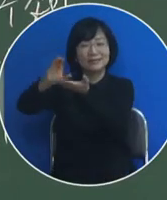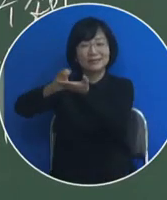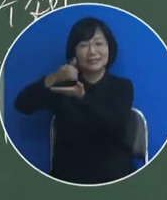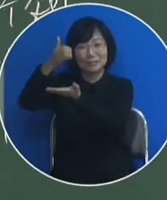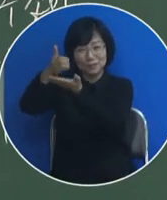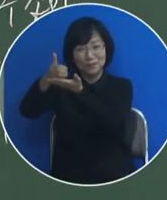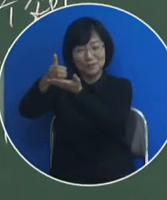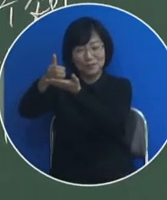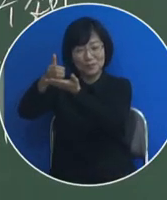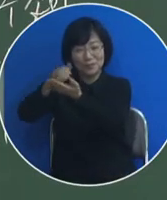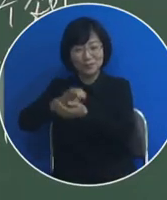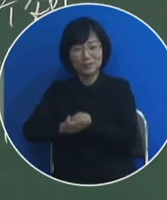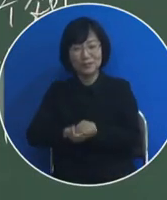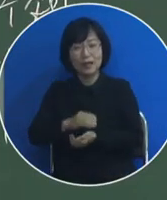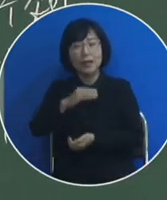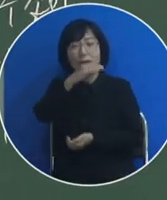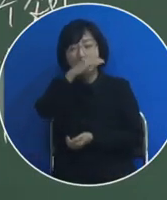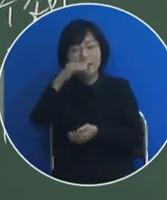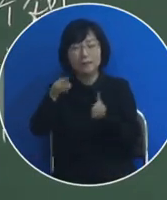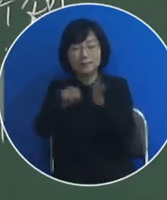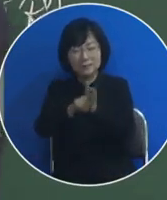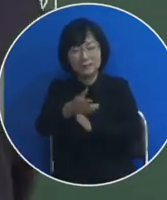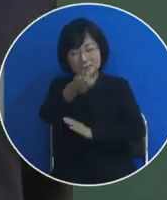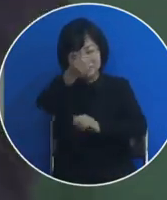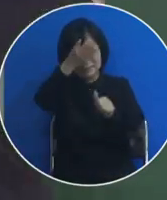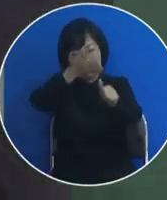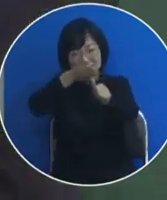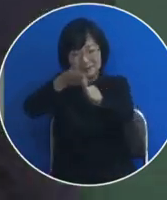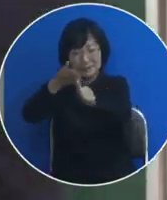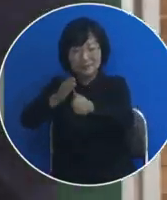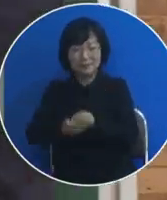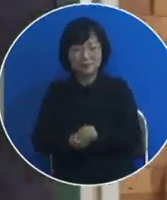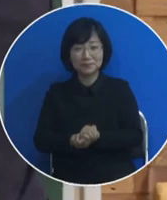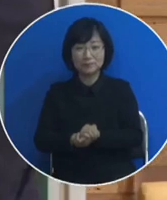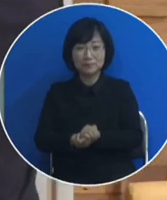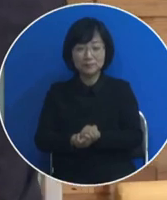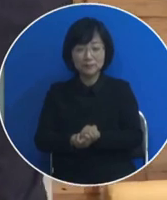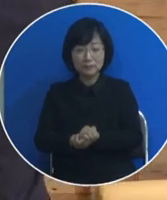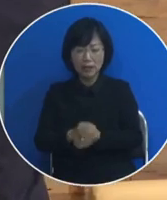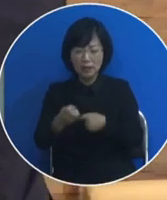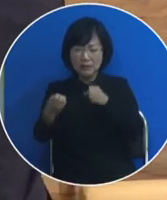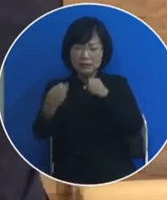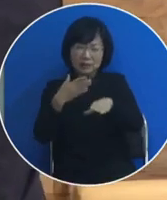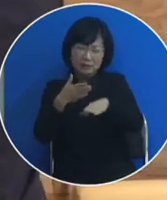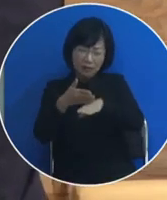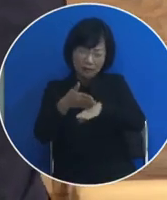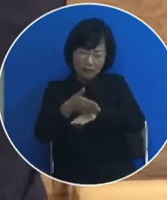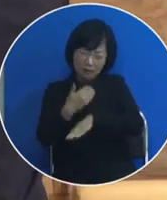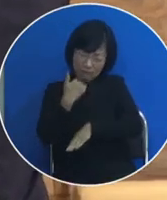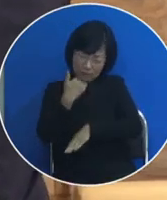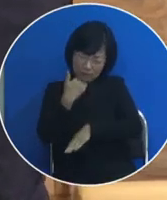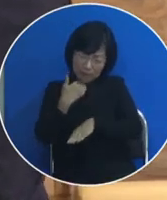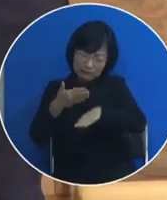올바른 믿음 가지십시오. That is correct faith. 늦어도 괜찮습니다. It's alright even if it's slow.